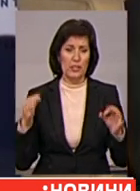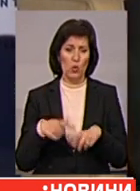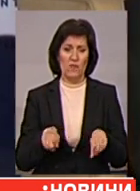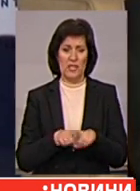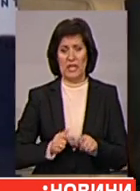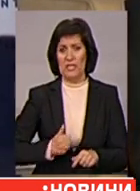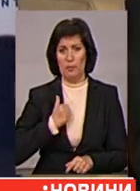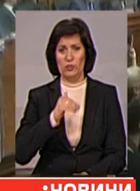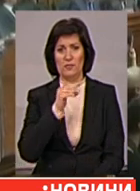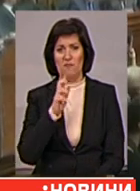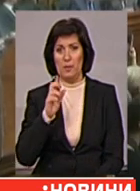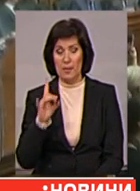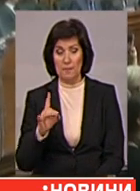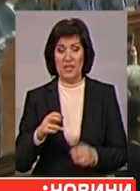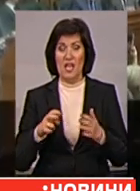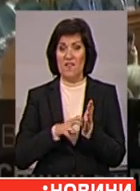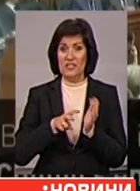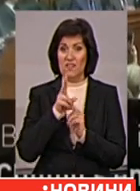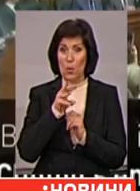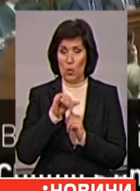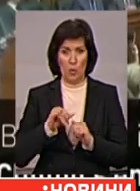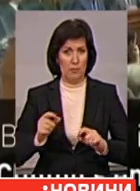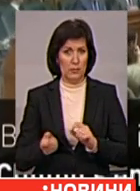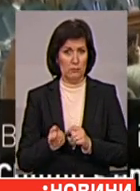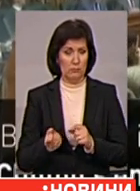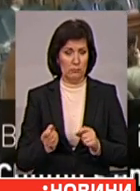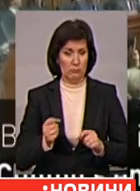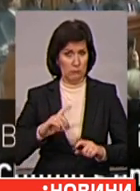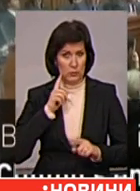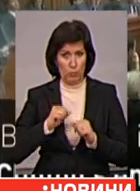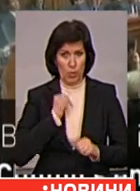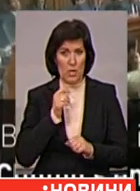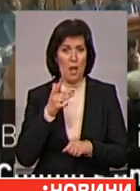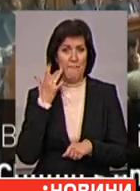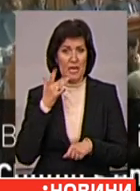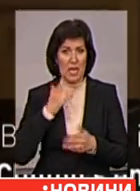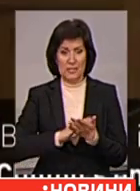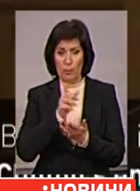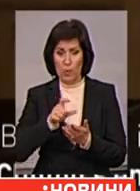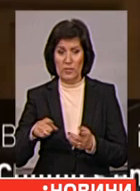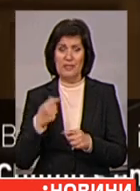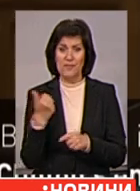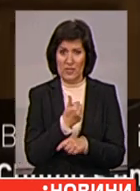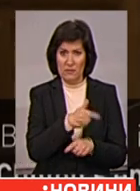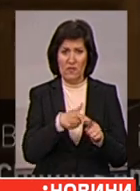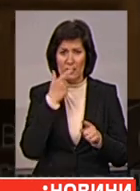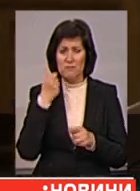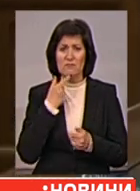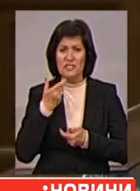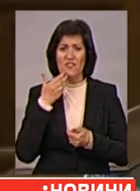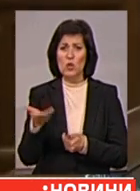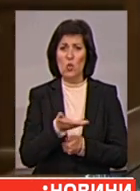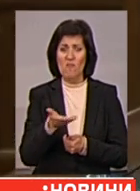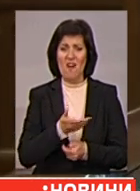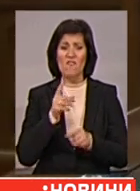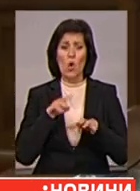не пишався ФБР. Відставка Комі збурила американських політиків. Упродовж останніх тижнів він не раз звітував у Конгресі про те, як бюро